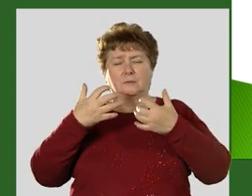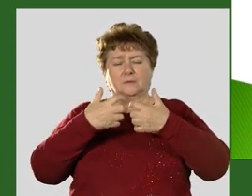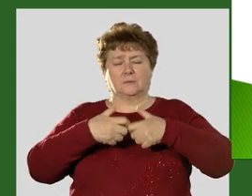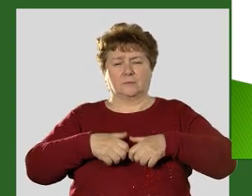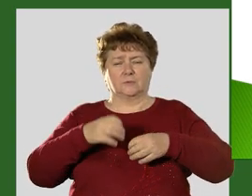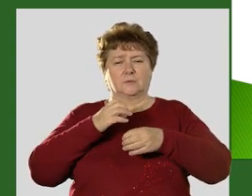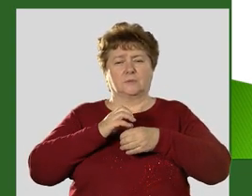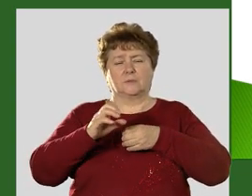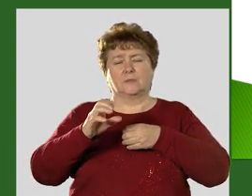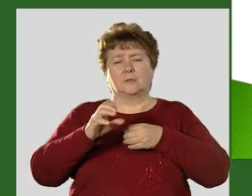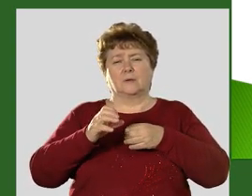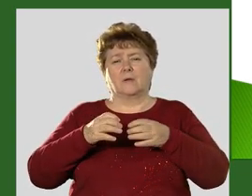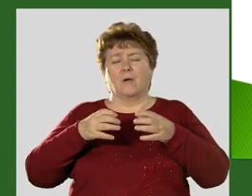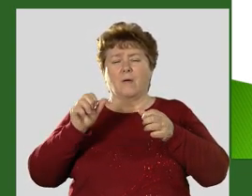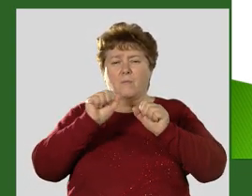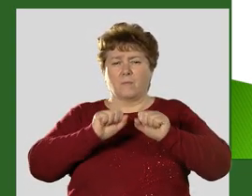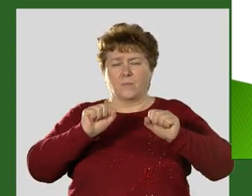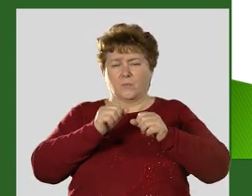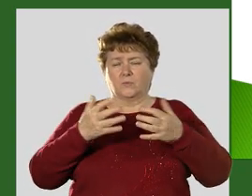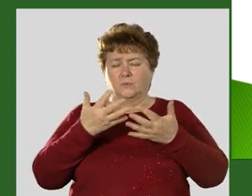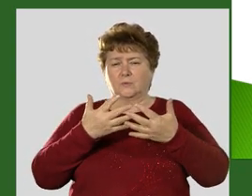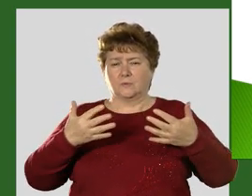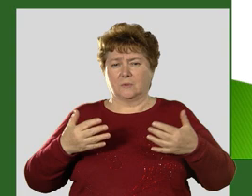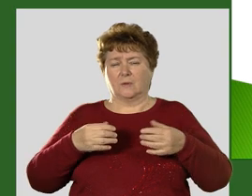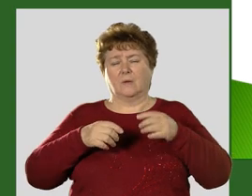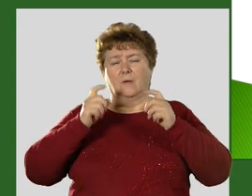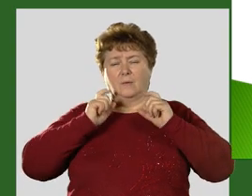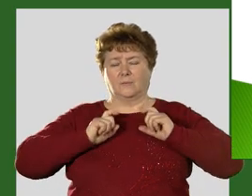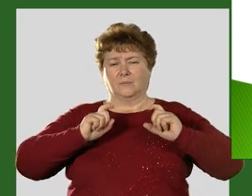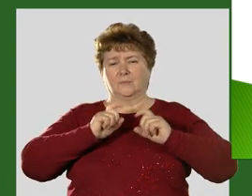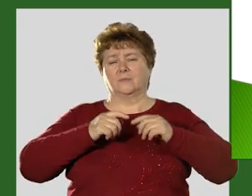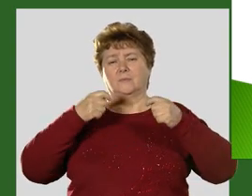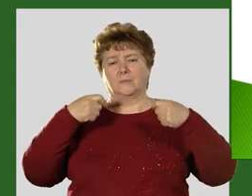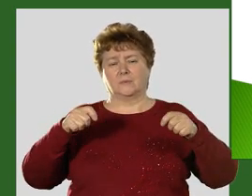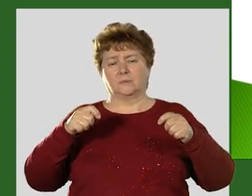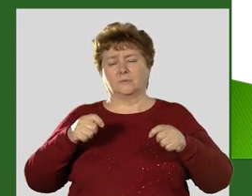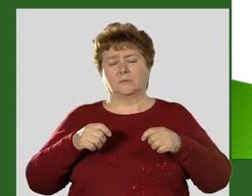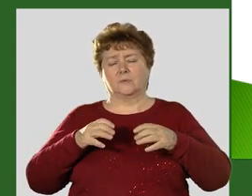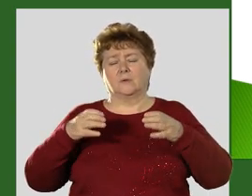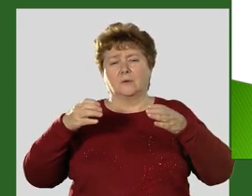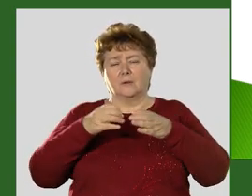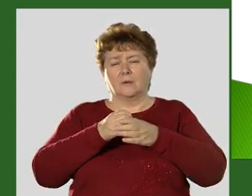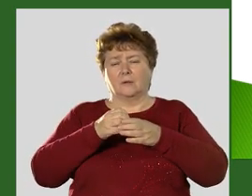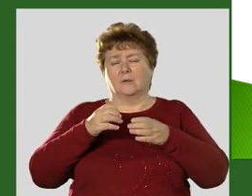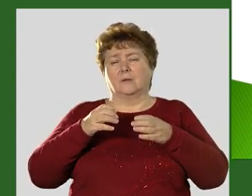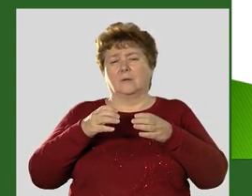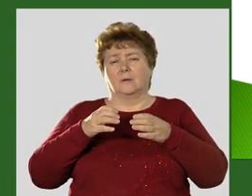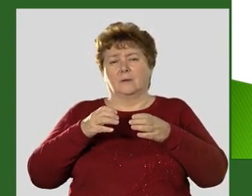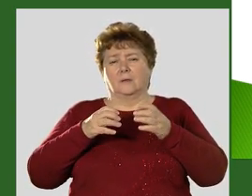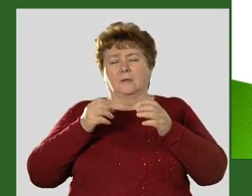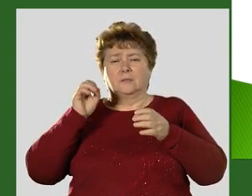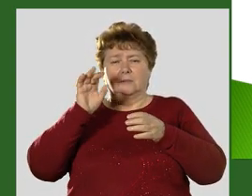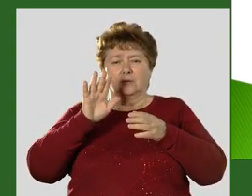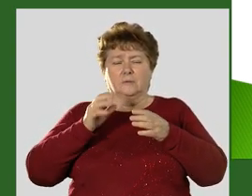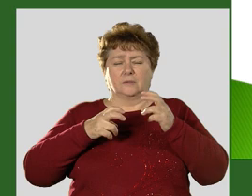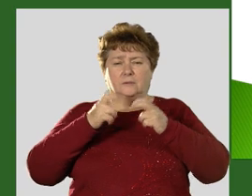резинотехническими изделиями, моющими средствами, парфюмерной продукцией. Акционерное общество стекольного